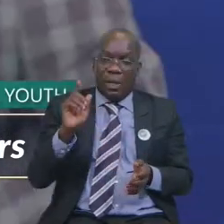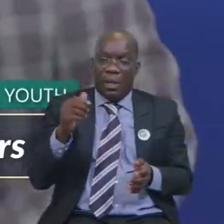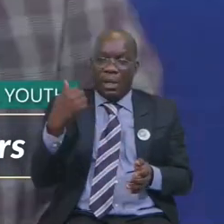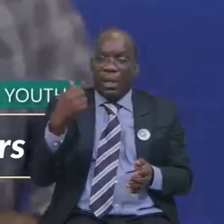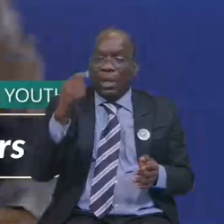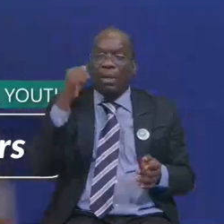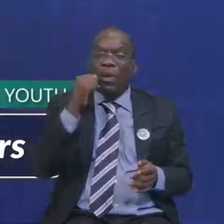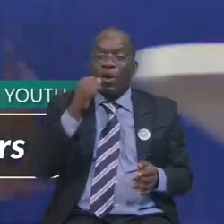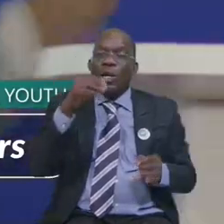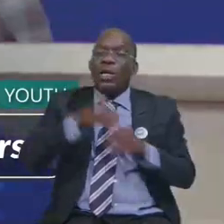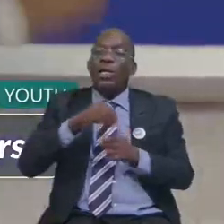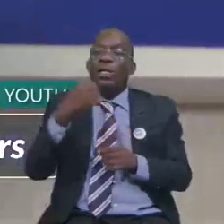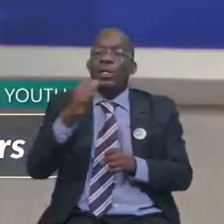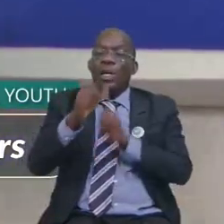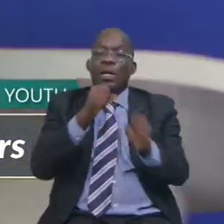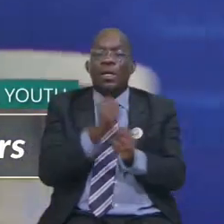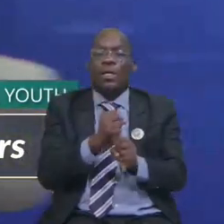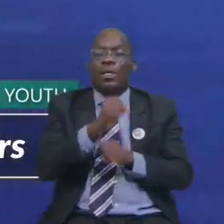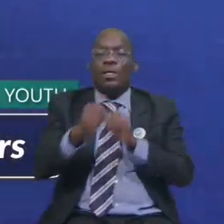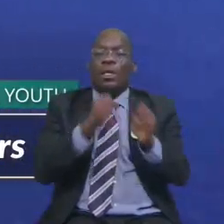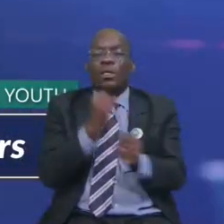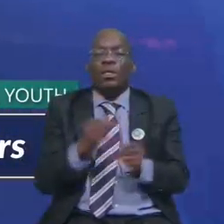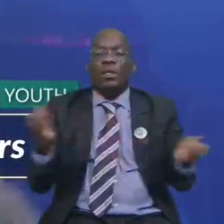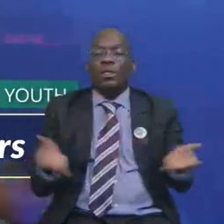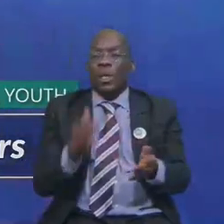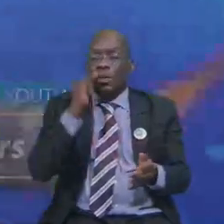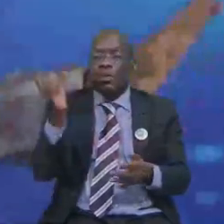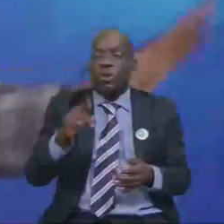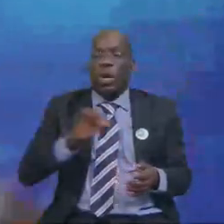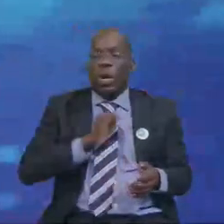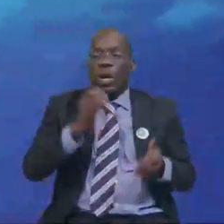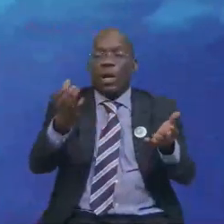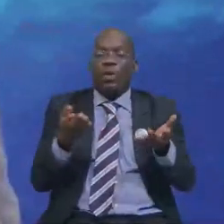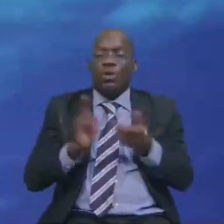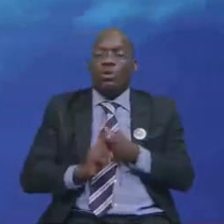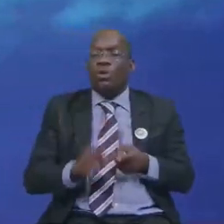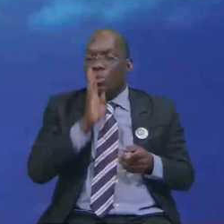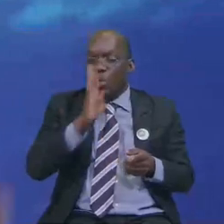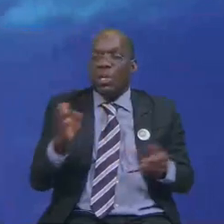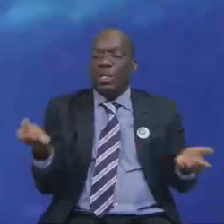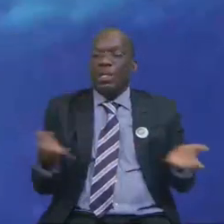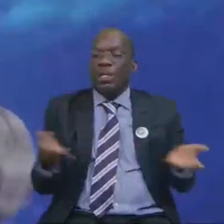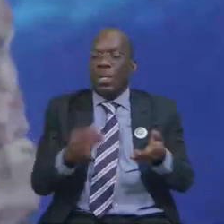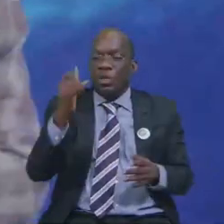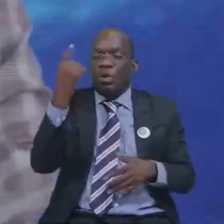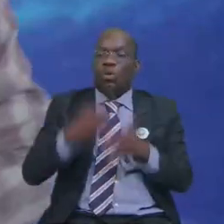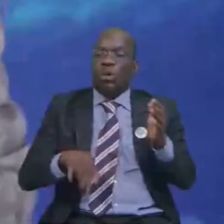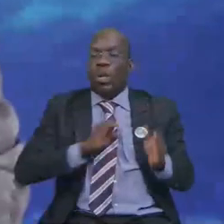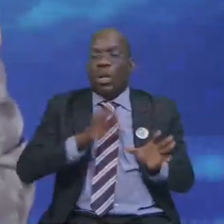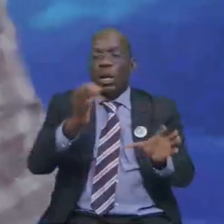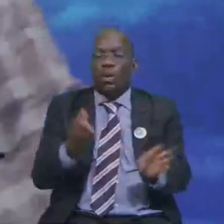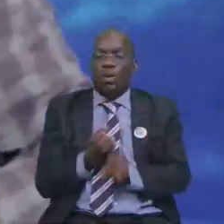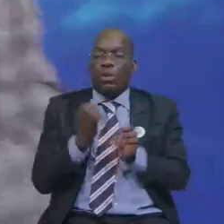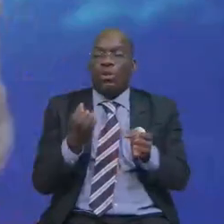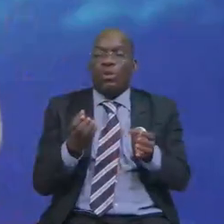voici là-haut je veux être voici ce que je veux réaliser et un